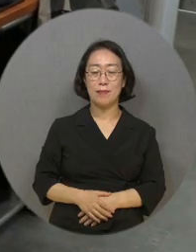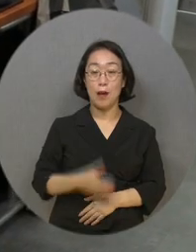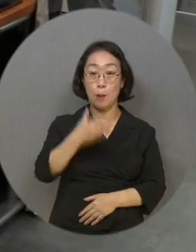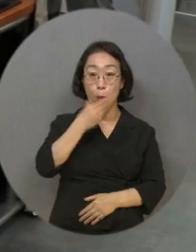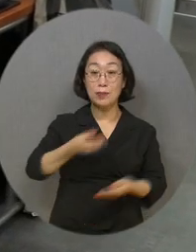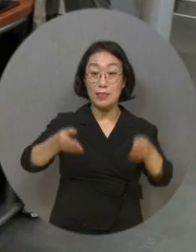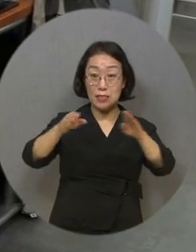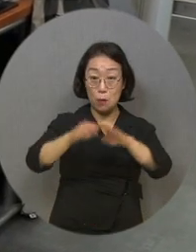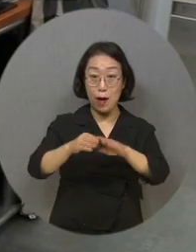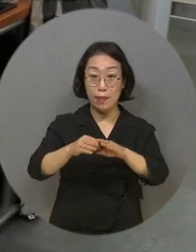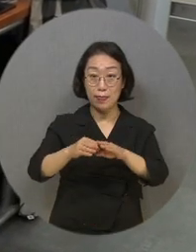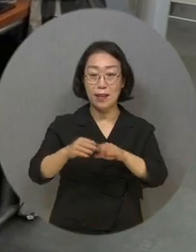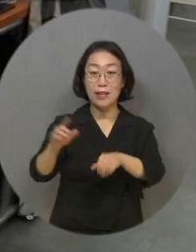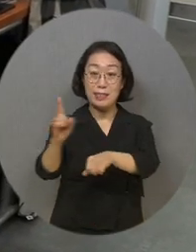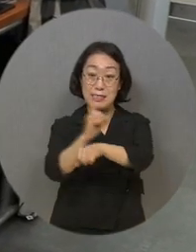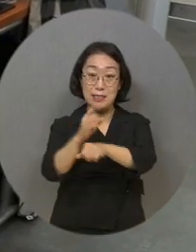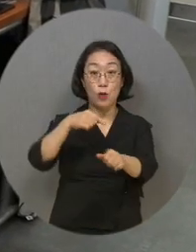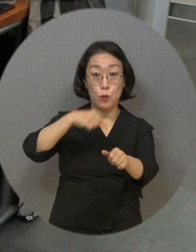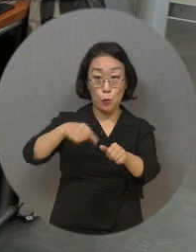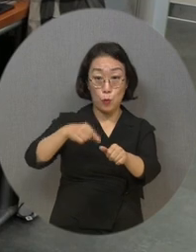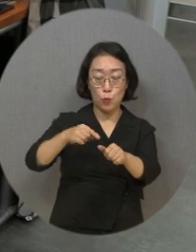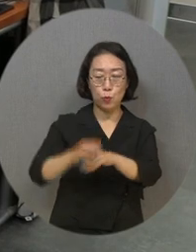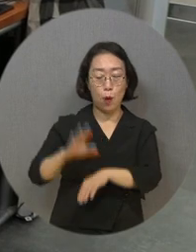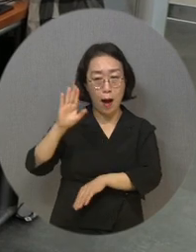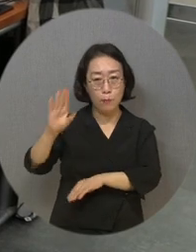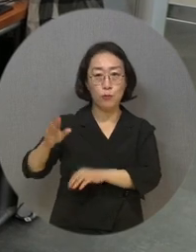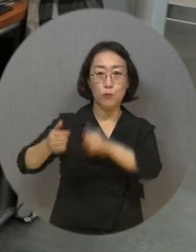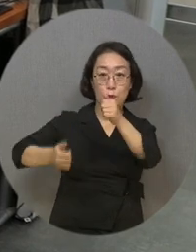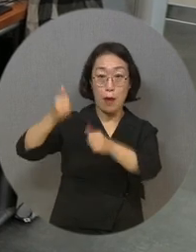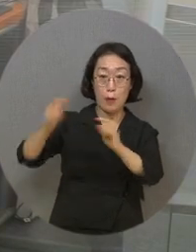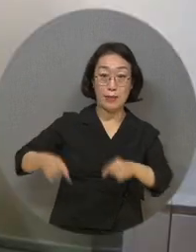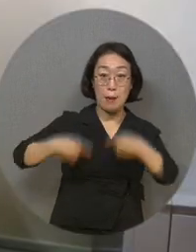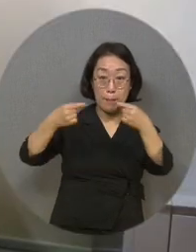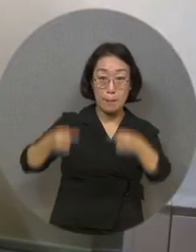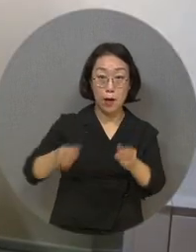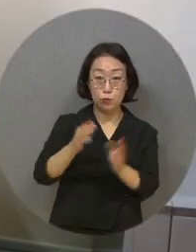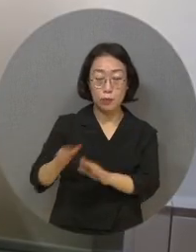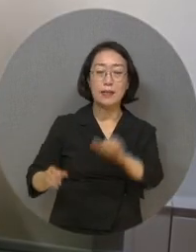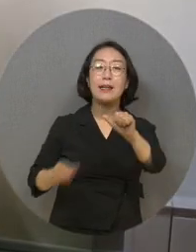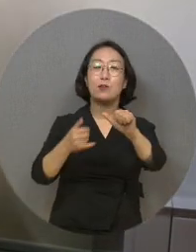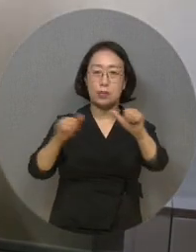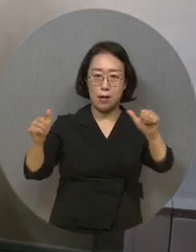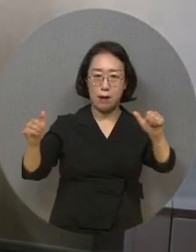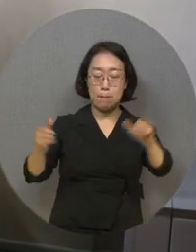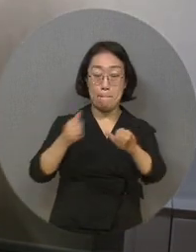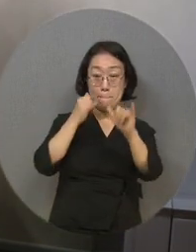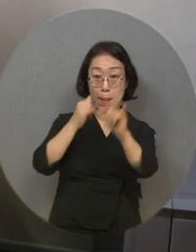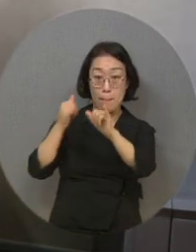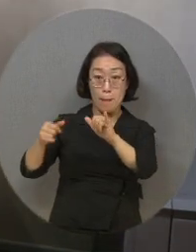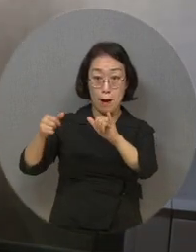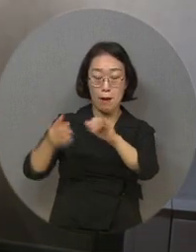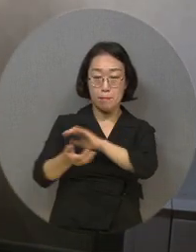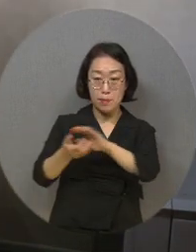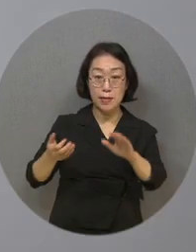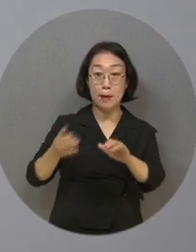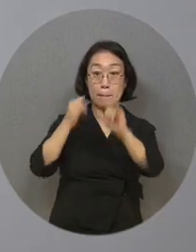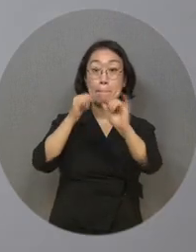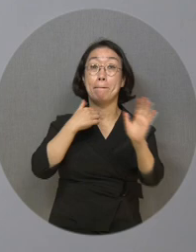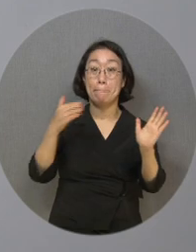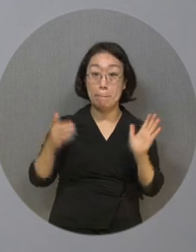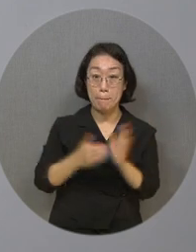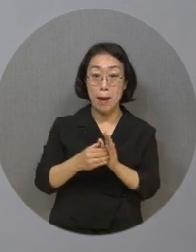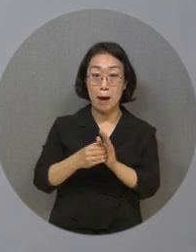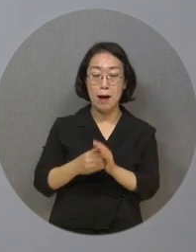광양장애인복지관 정보화 교육 프로그램 경진도의 준비반 수강생 5명은 우수한 성적으로 지역 예선에서 입상했고, 다음